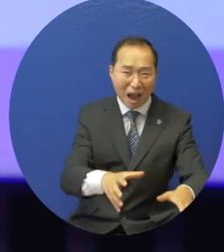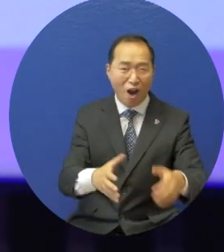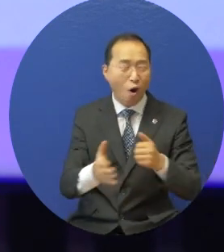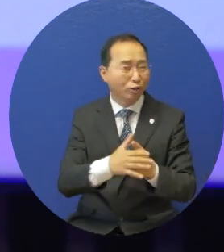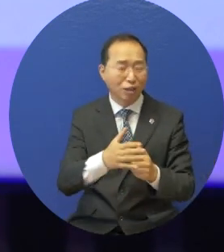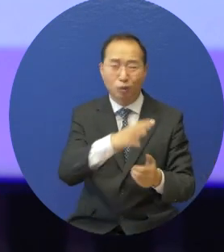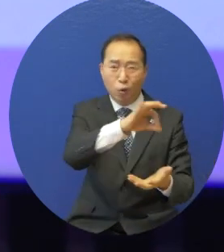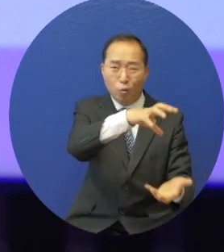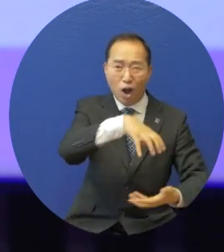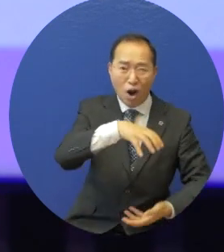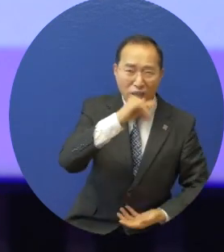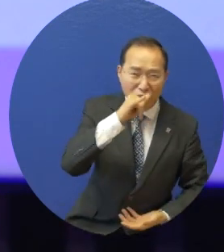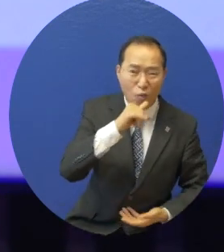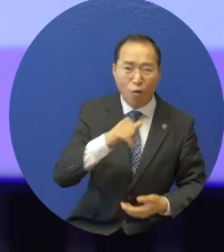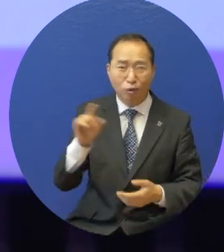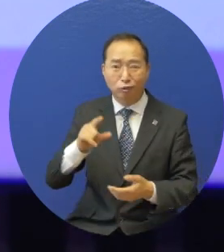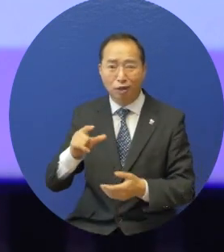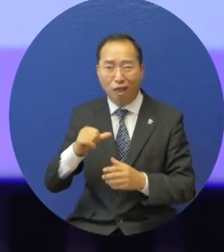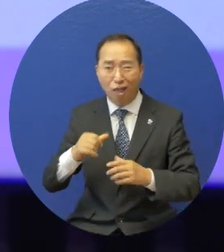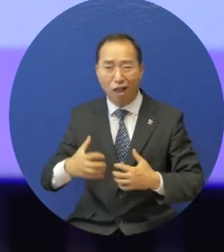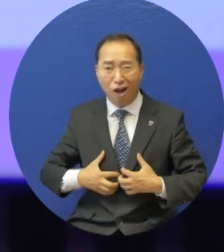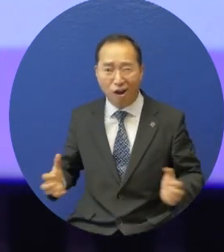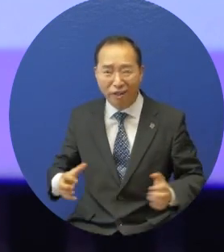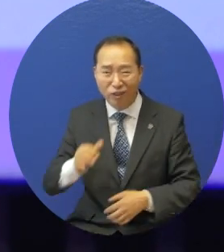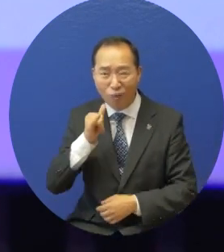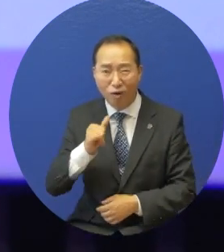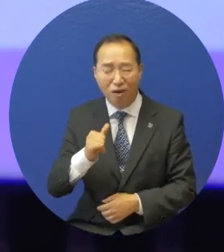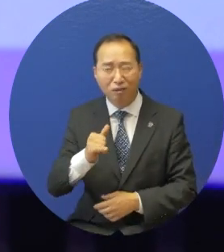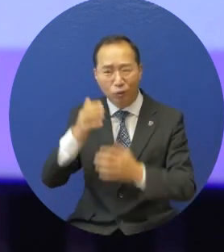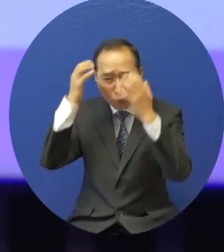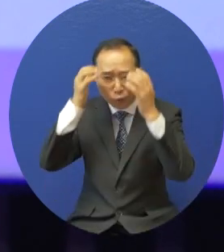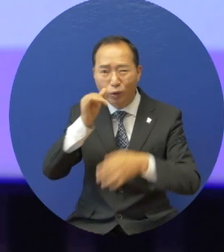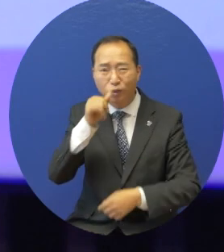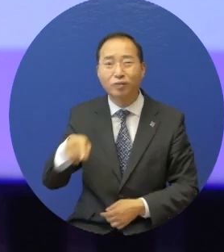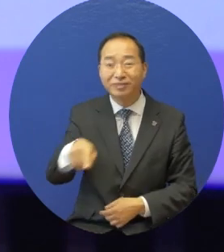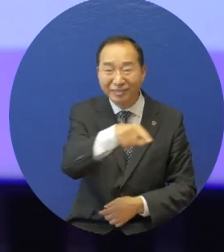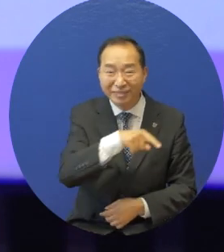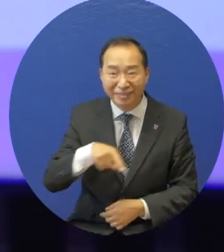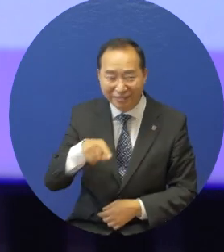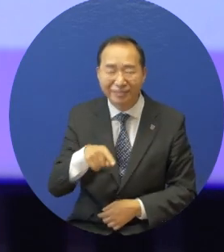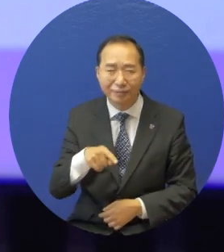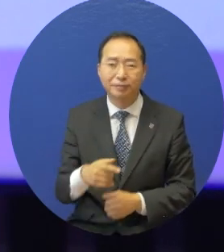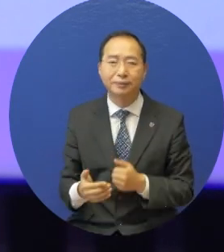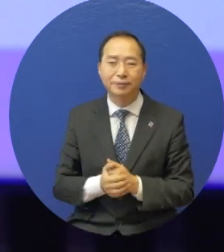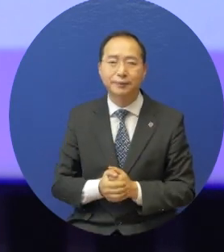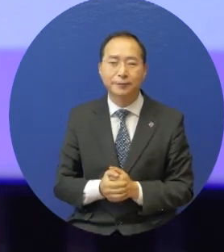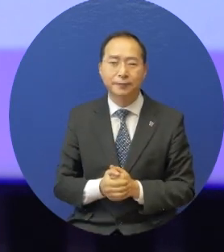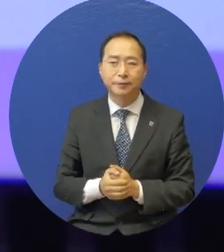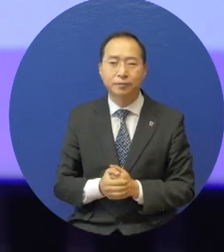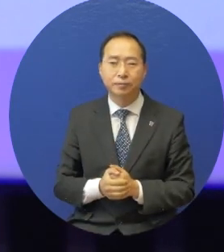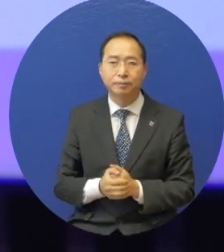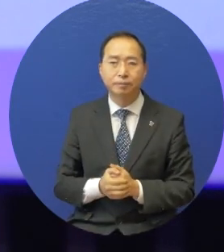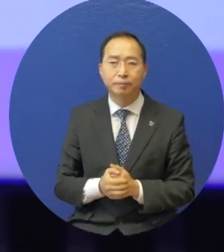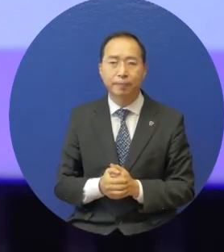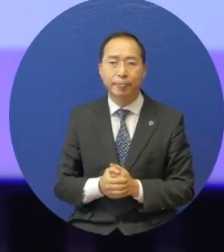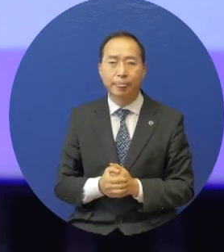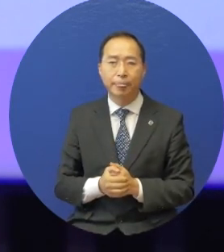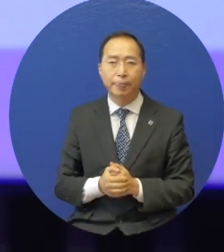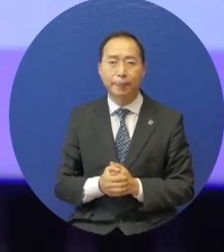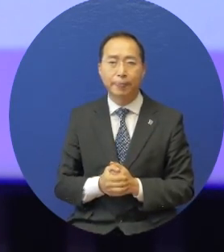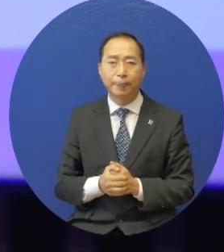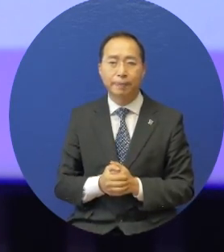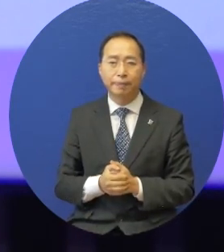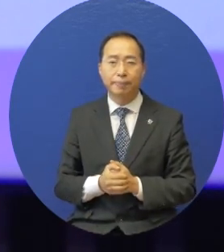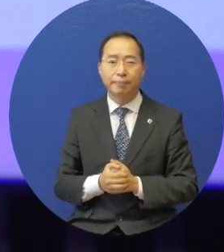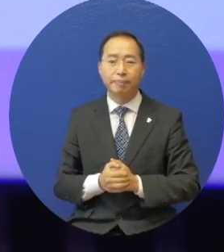때문에 어떤 사람들은 돈을 벌고 어떤 사람들은 괴로워하고 정말 고통을 받기도 하지요 이것 때문에 그런데